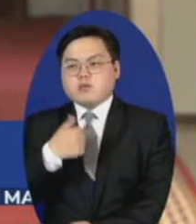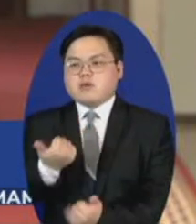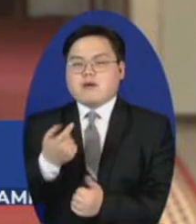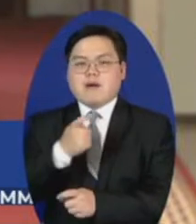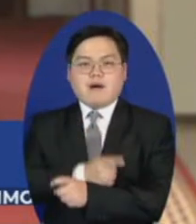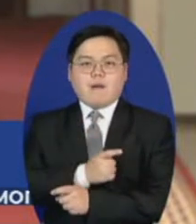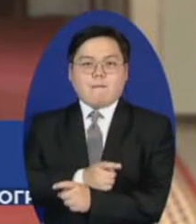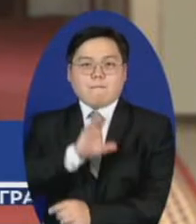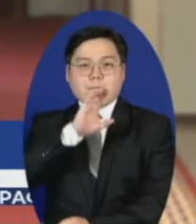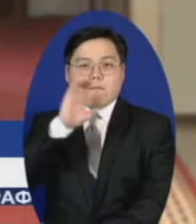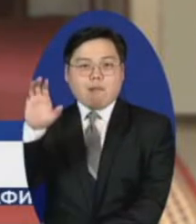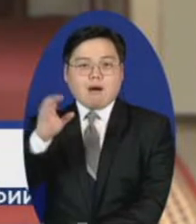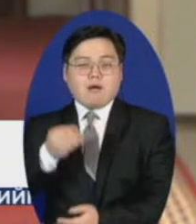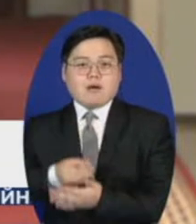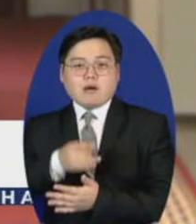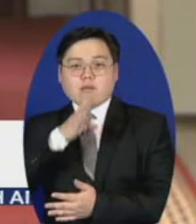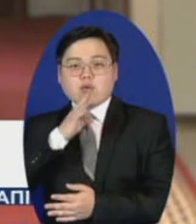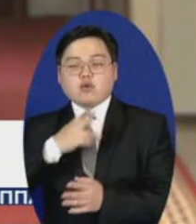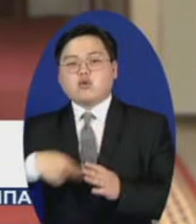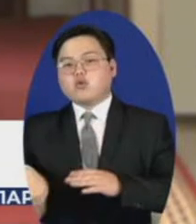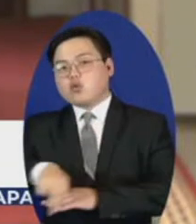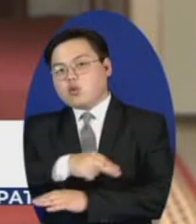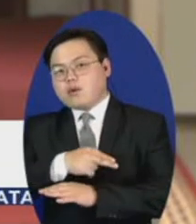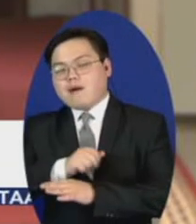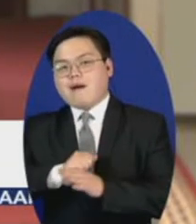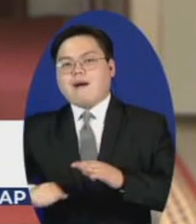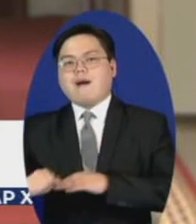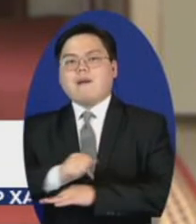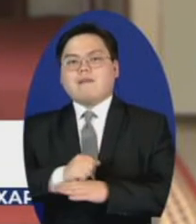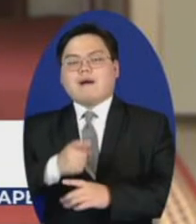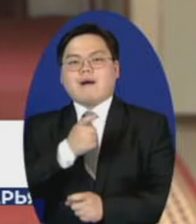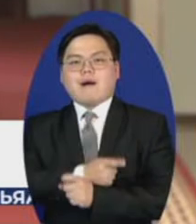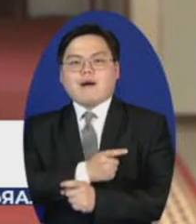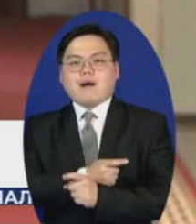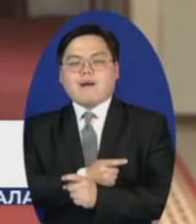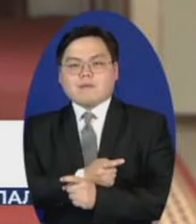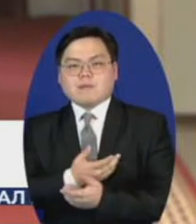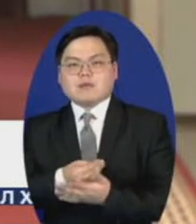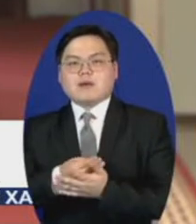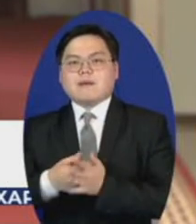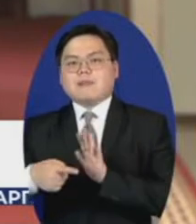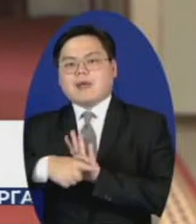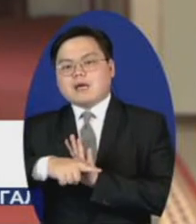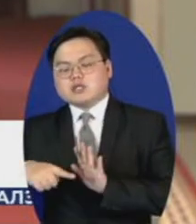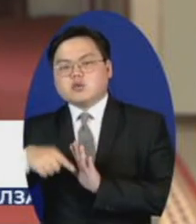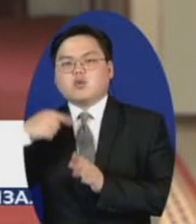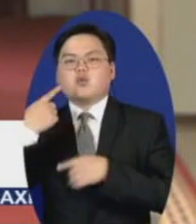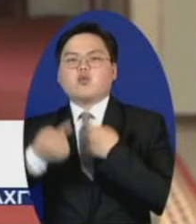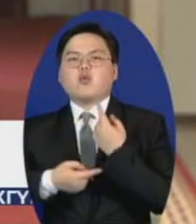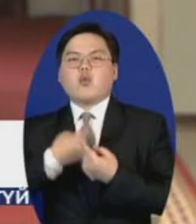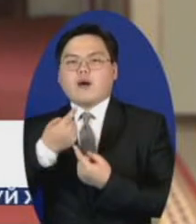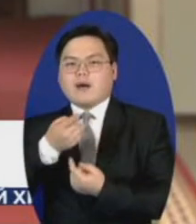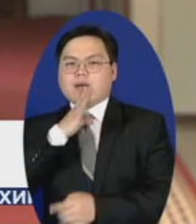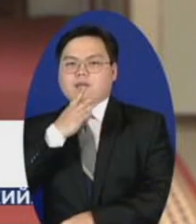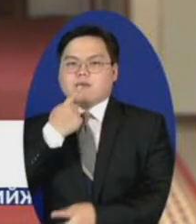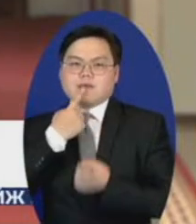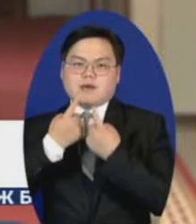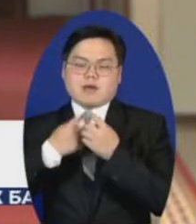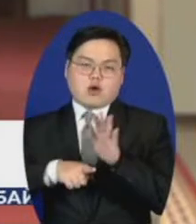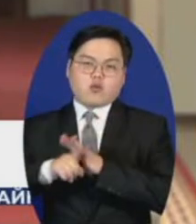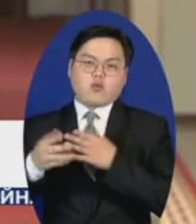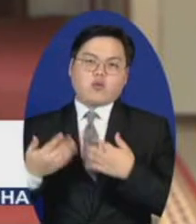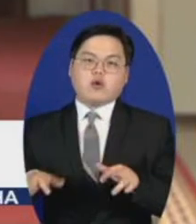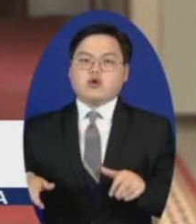байгууллагын зүгээс дүүрэг аймгийн халамжийн зүгээс одоо хасах тухай асуудал яригдаад эхэлсэн.